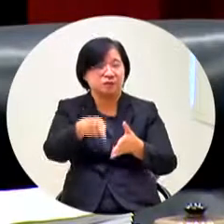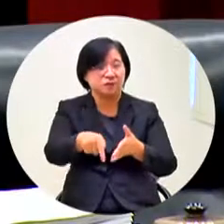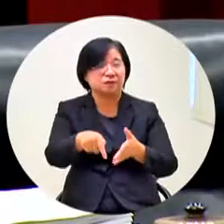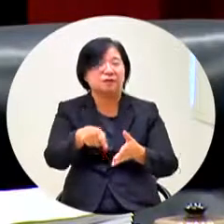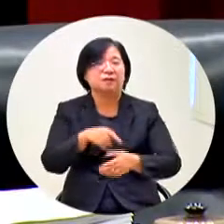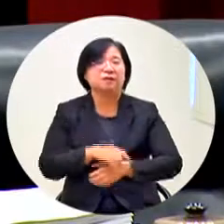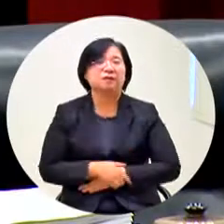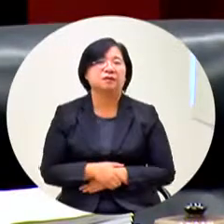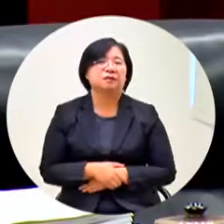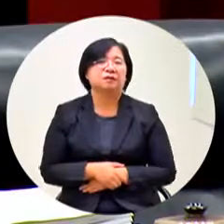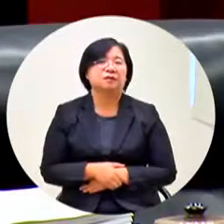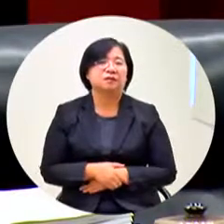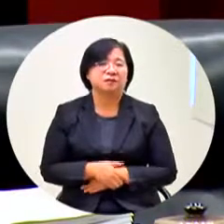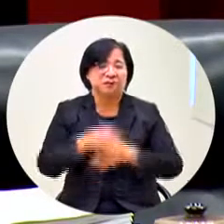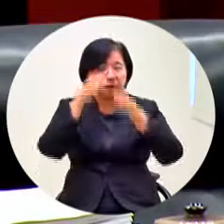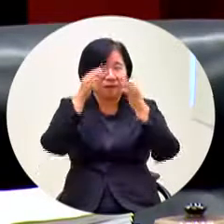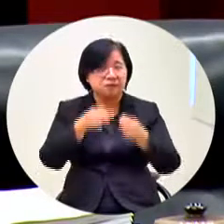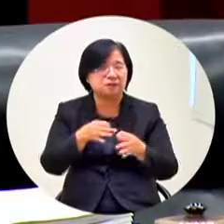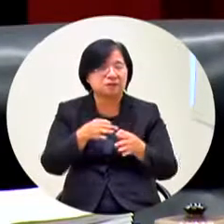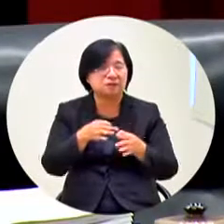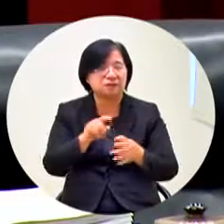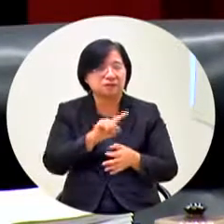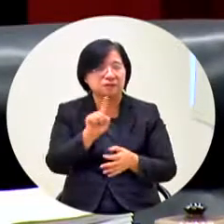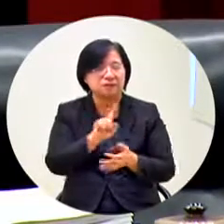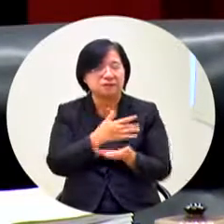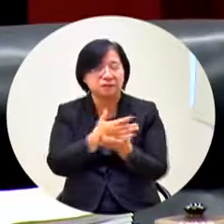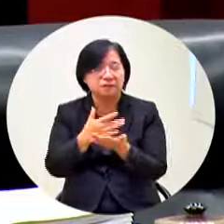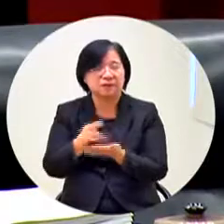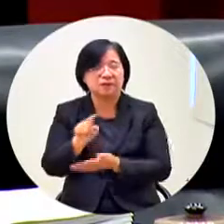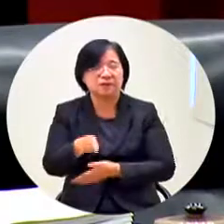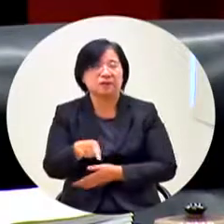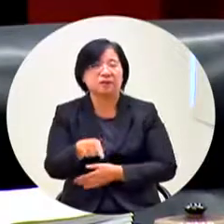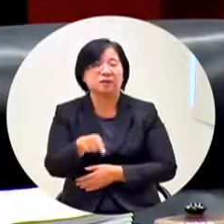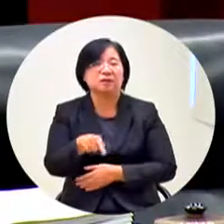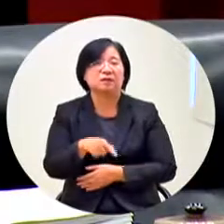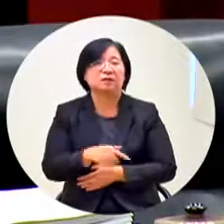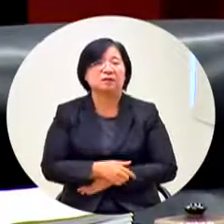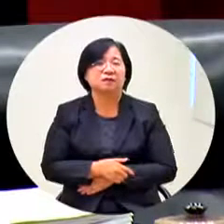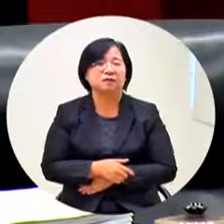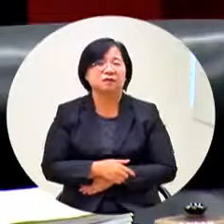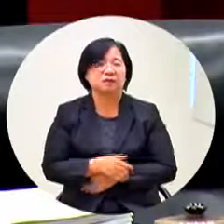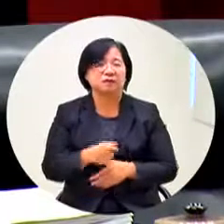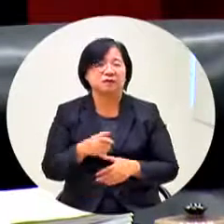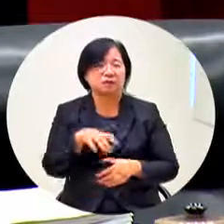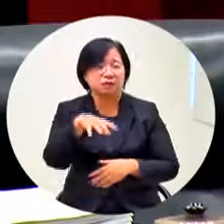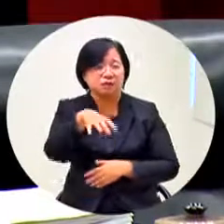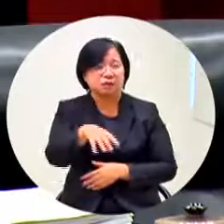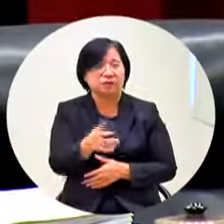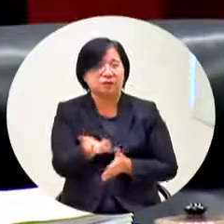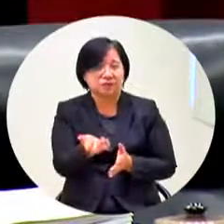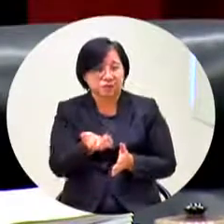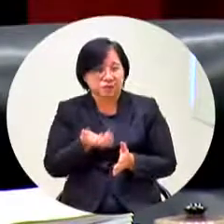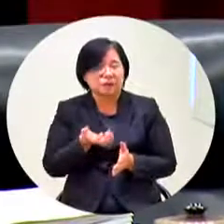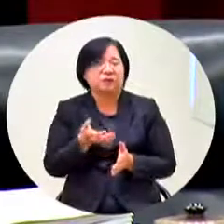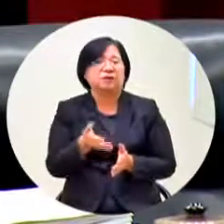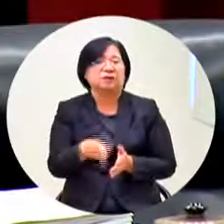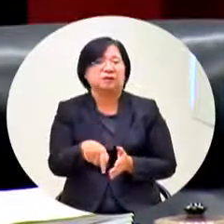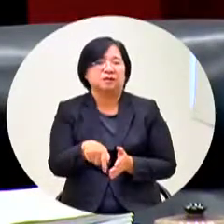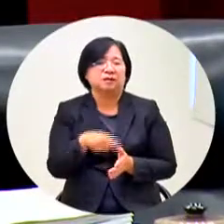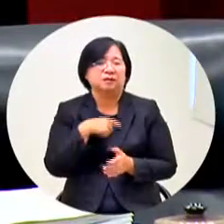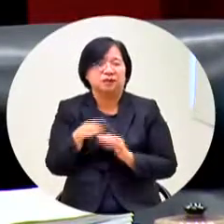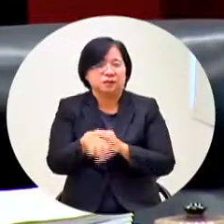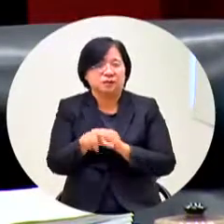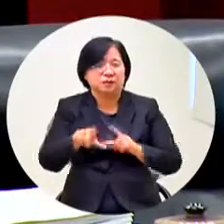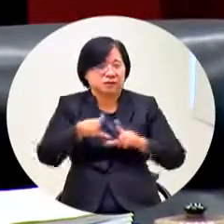来检讨一下，是不是能够把这个位置稍微往外 内缩一下，然后让它的空间更